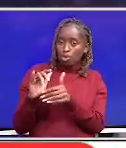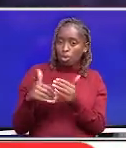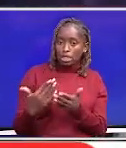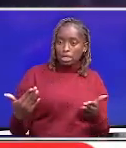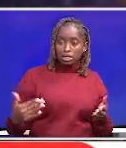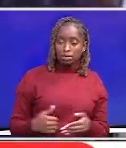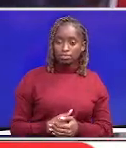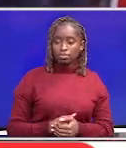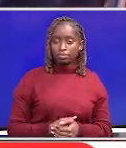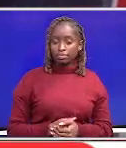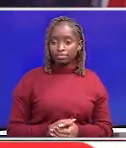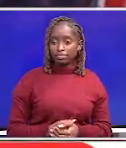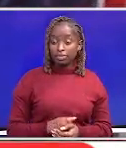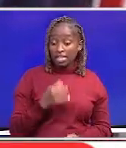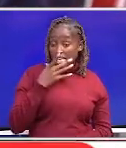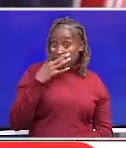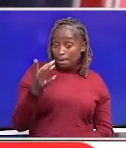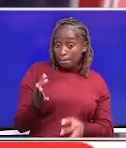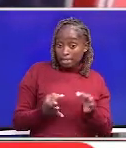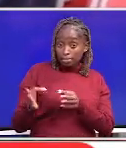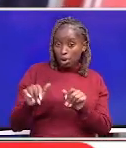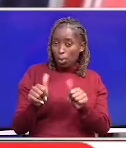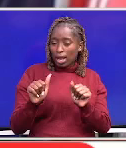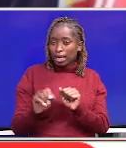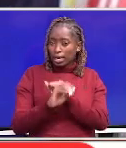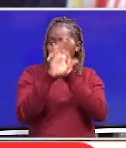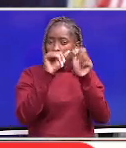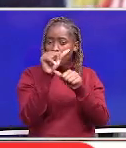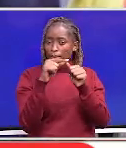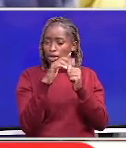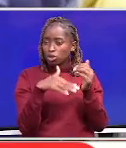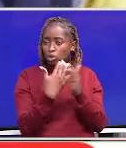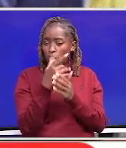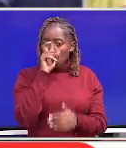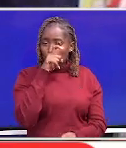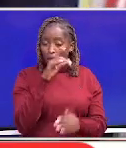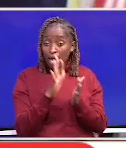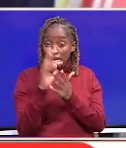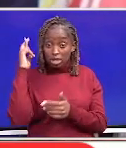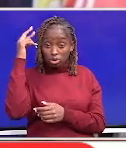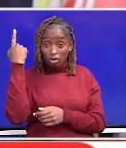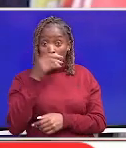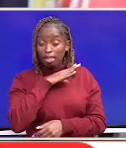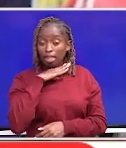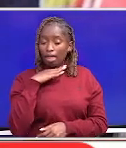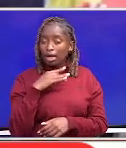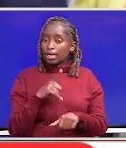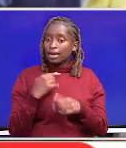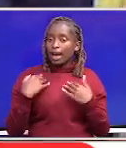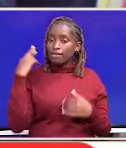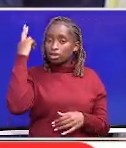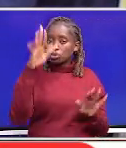Sinino wa Mukolongolo anasimulia maana ya uchunguzi wa matumbo ya kuku. Kisa na maana ni kuwapa wazee